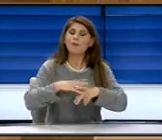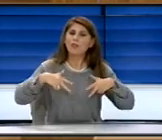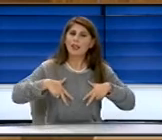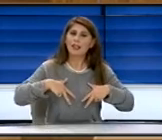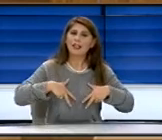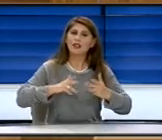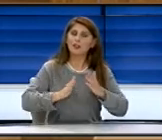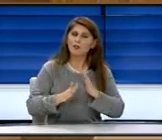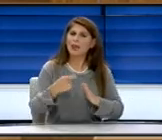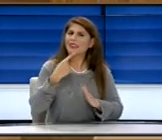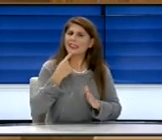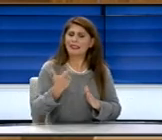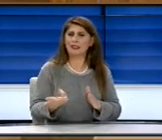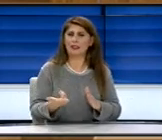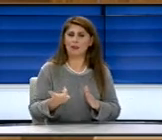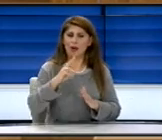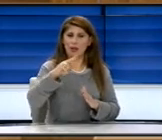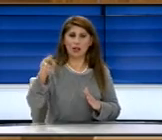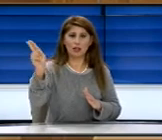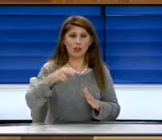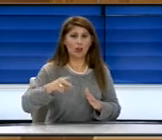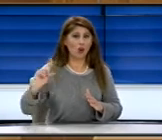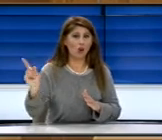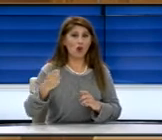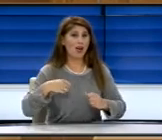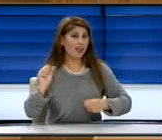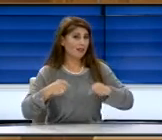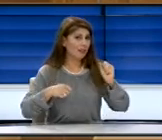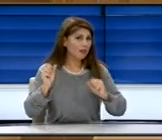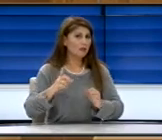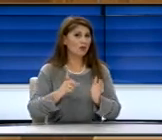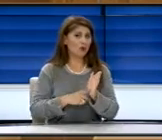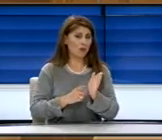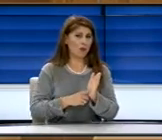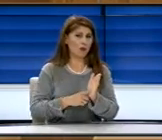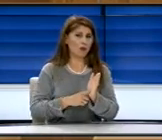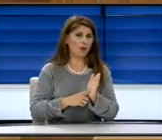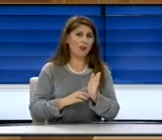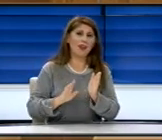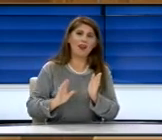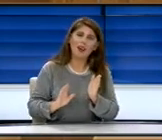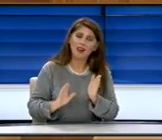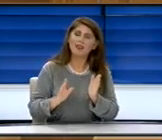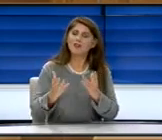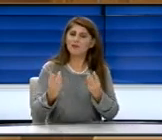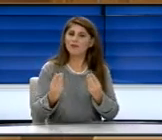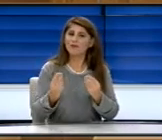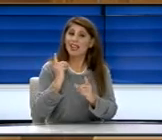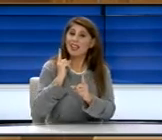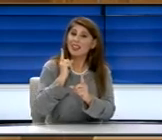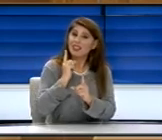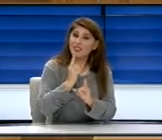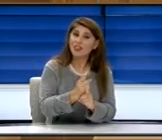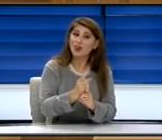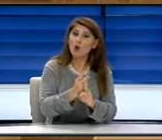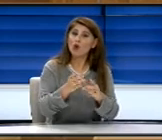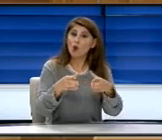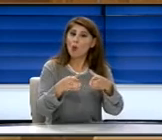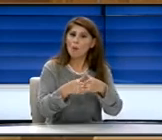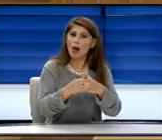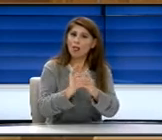καταστολή, μιλάμε και για την κατάργηση και όλων των αντιδραστικών νόμων, αλλά και των διαφόρων ειδικών